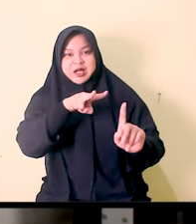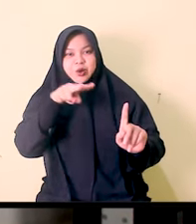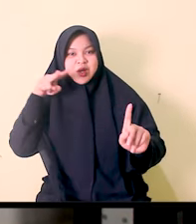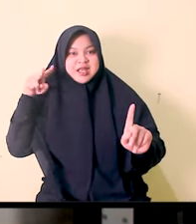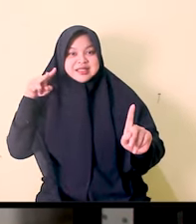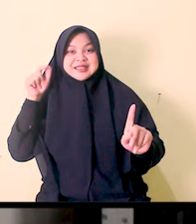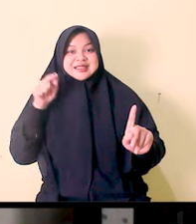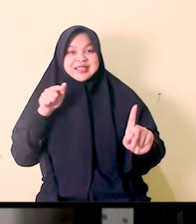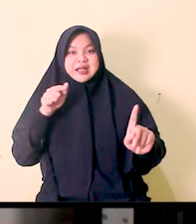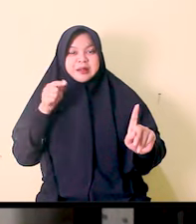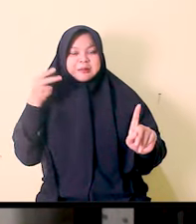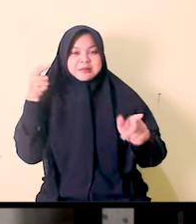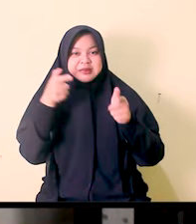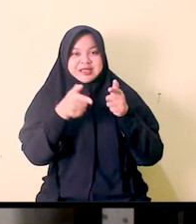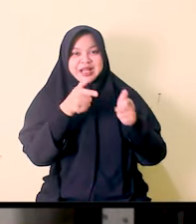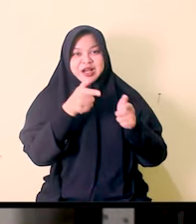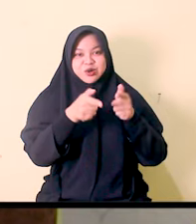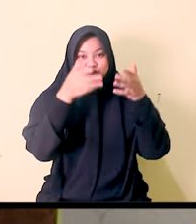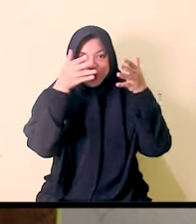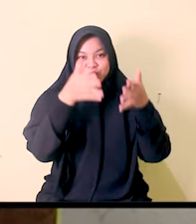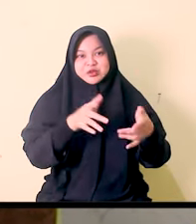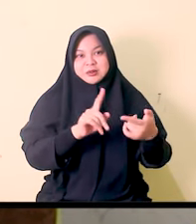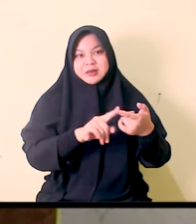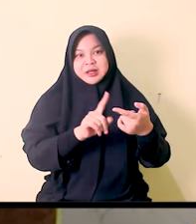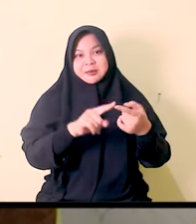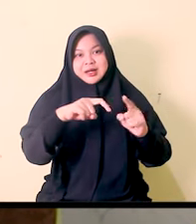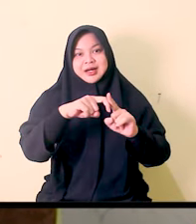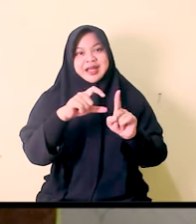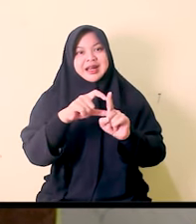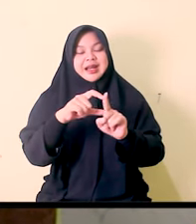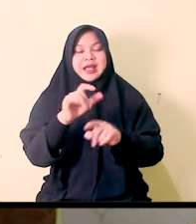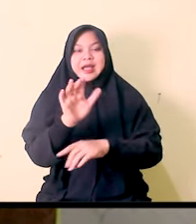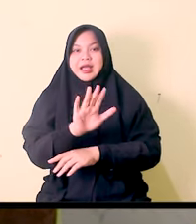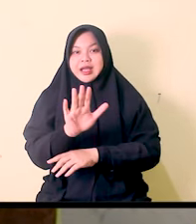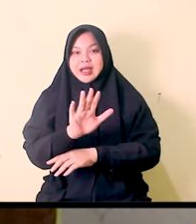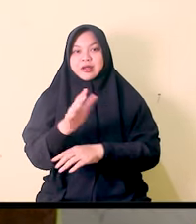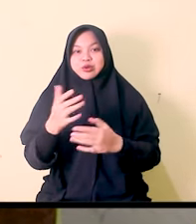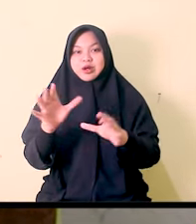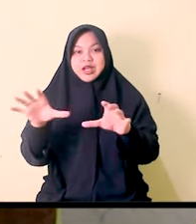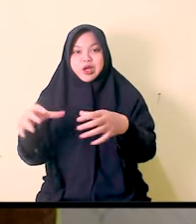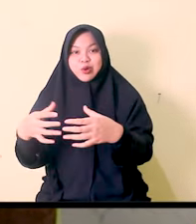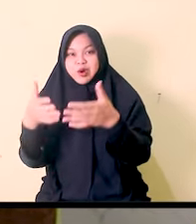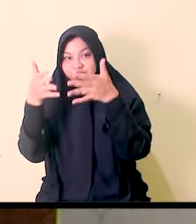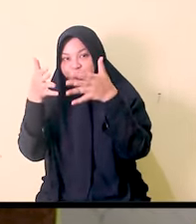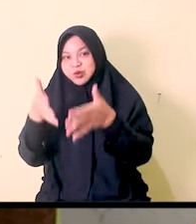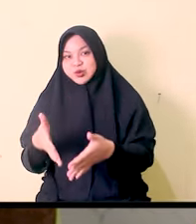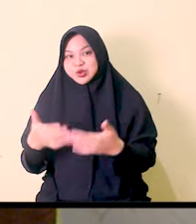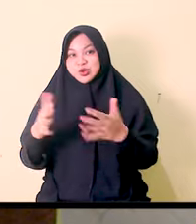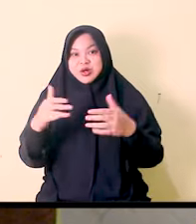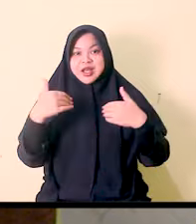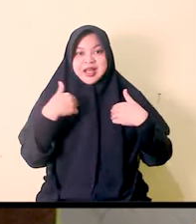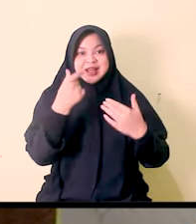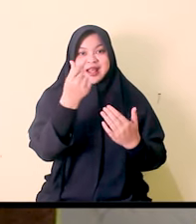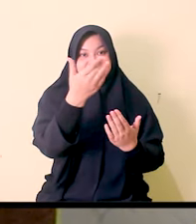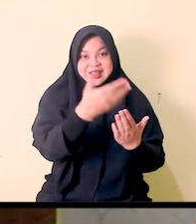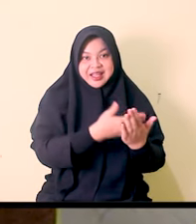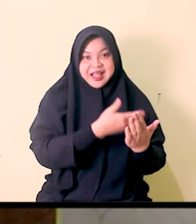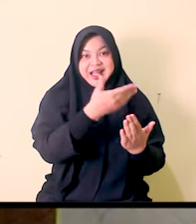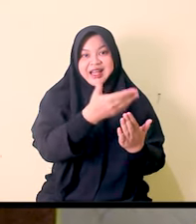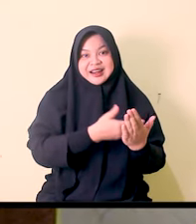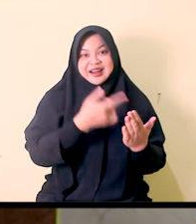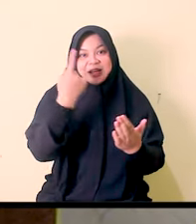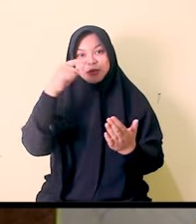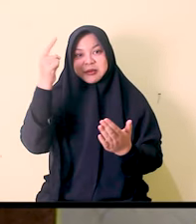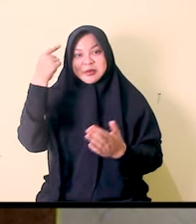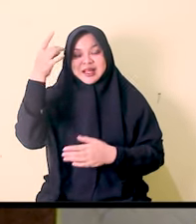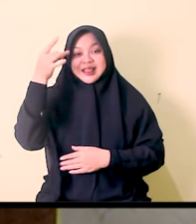konsentrasi teman-teman kdd iya ya ya udah ada ruangan khusus nih udah ada anggaran pula dari pemerintah